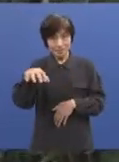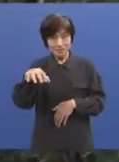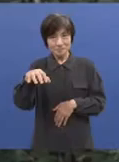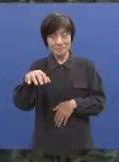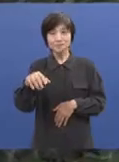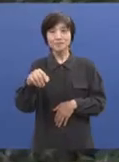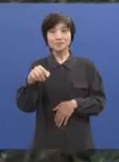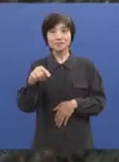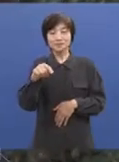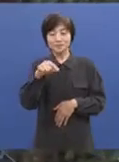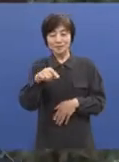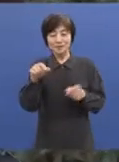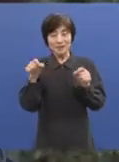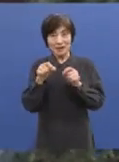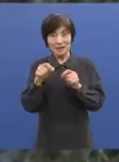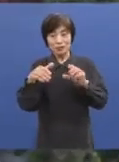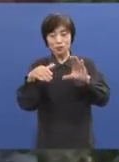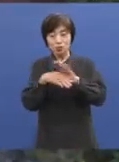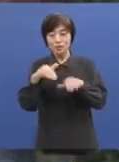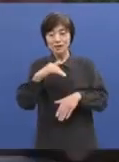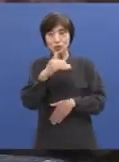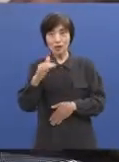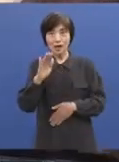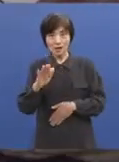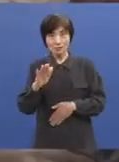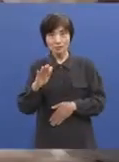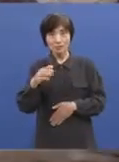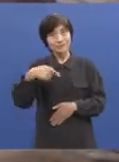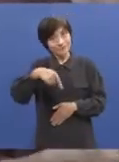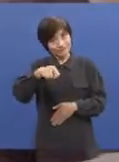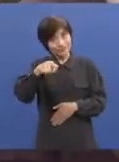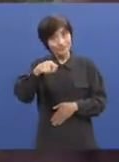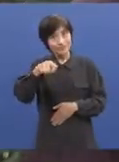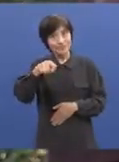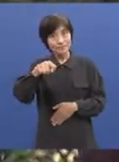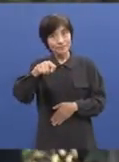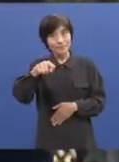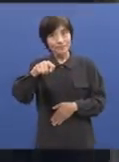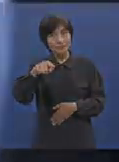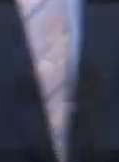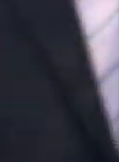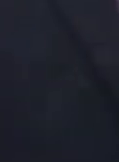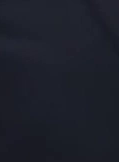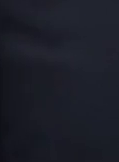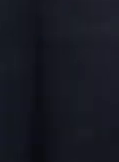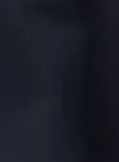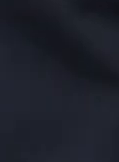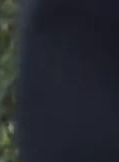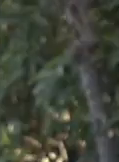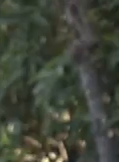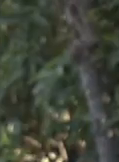です、近くに踏み塚がありますので、 はい、 行ってみましょうか。 はい、